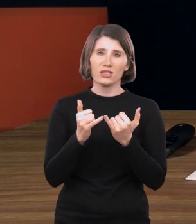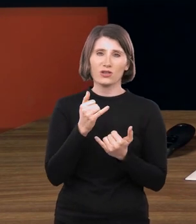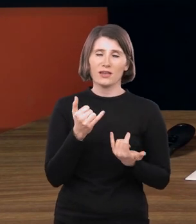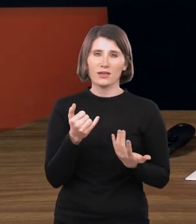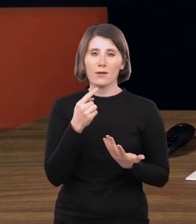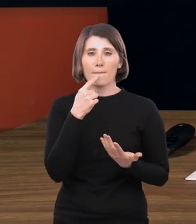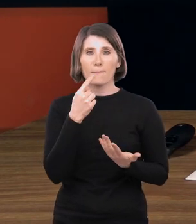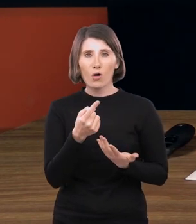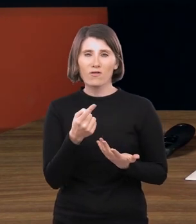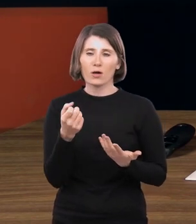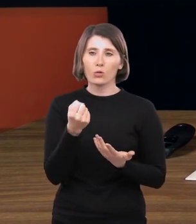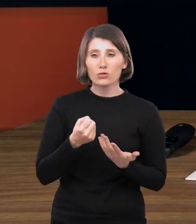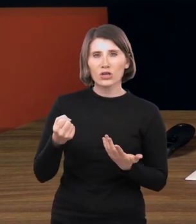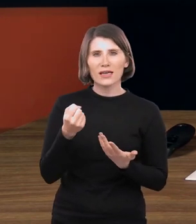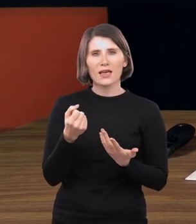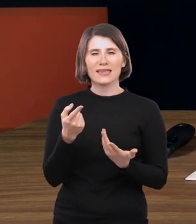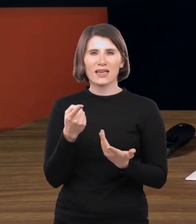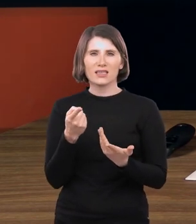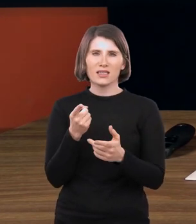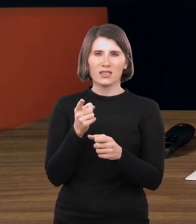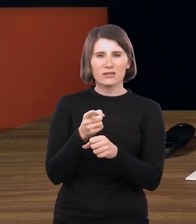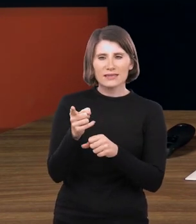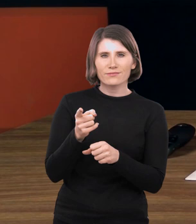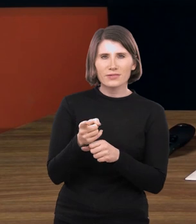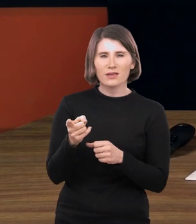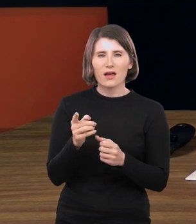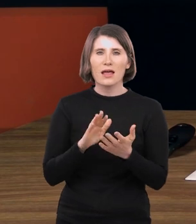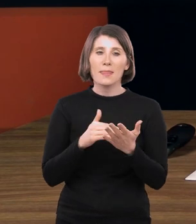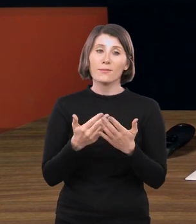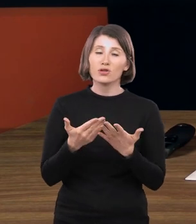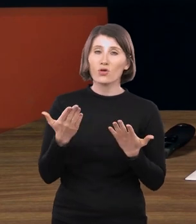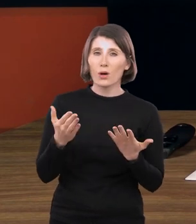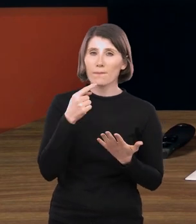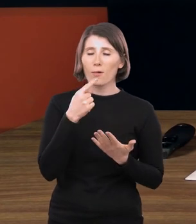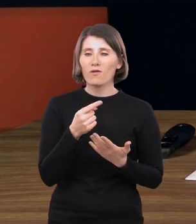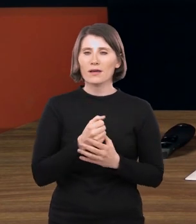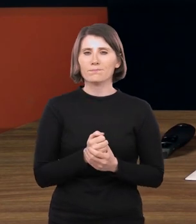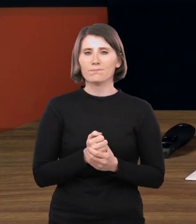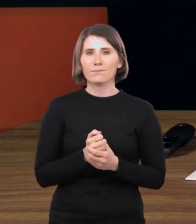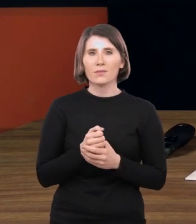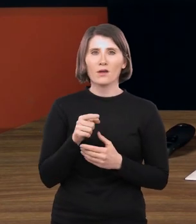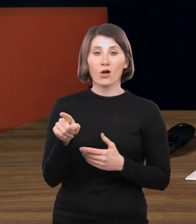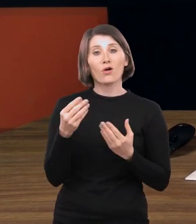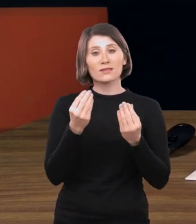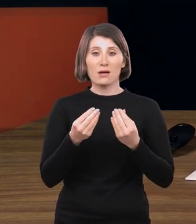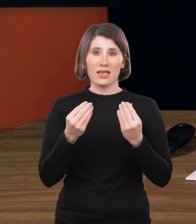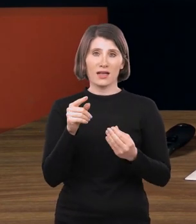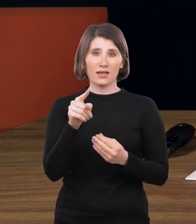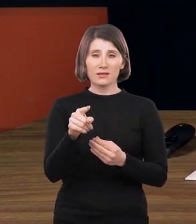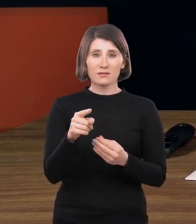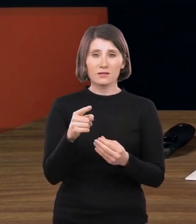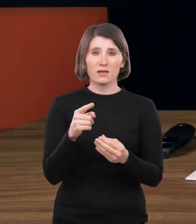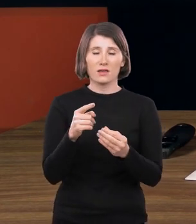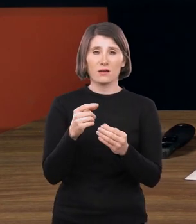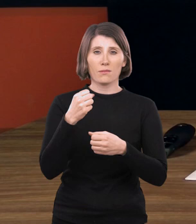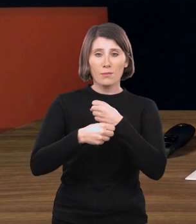takiego określenia ironicznego, na przykład, no wspaniale, znowu nie odrobiłeś pracy